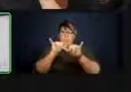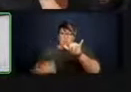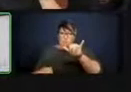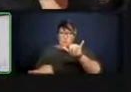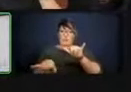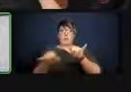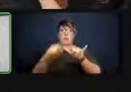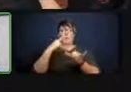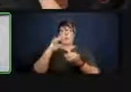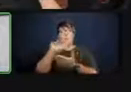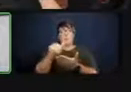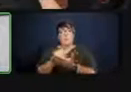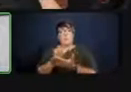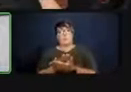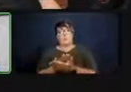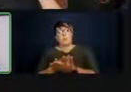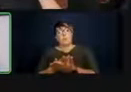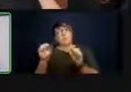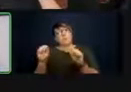المبنى